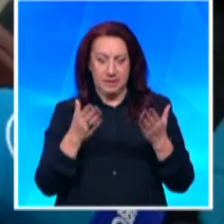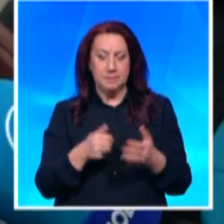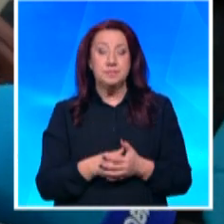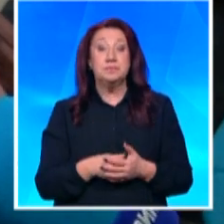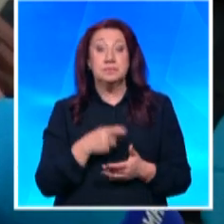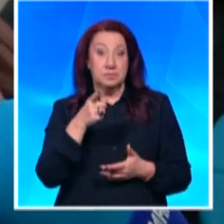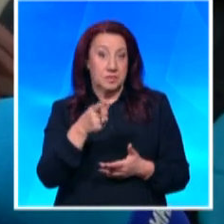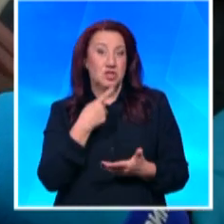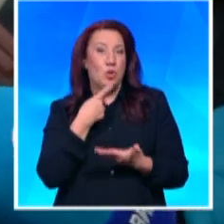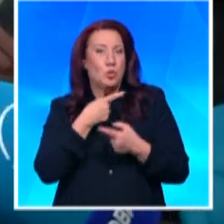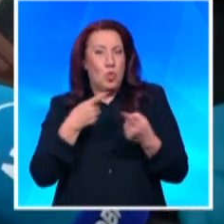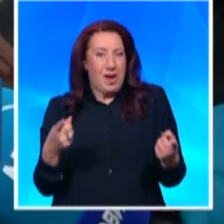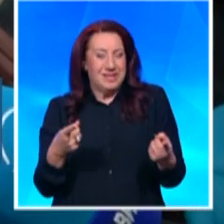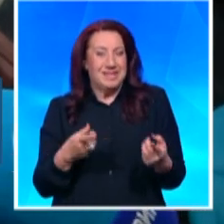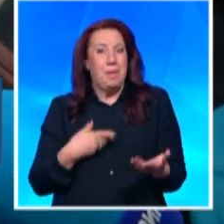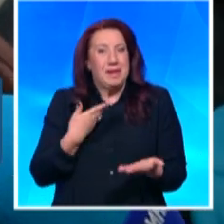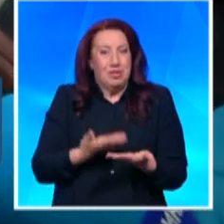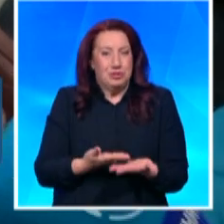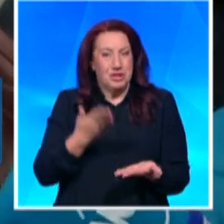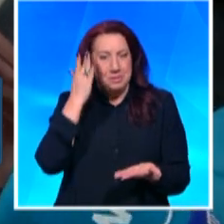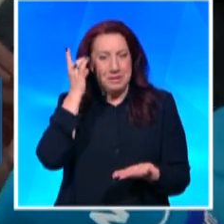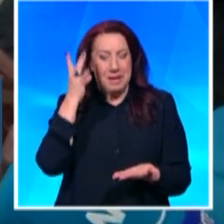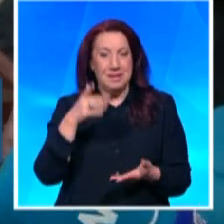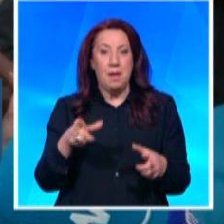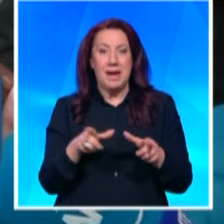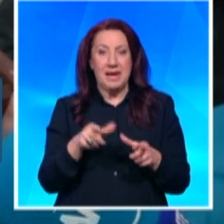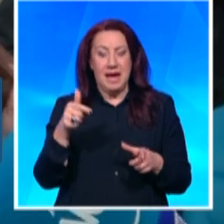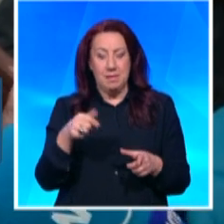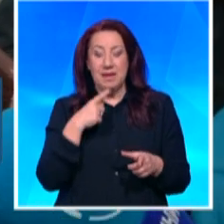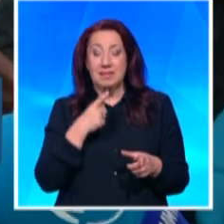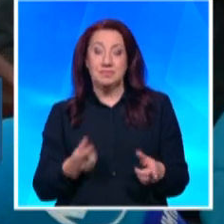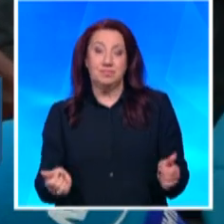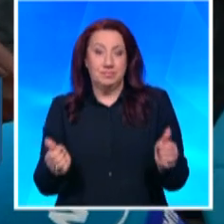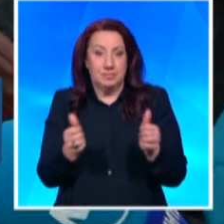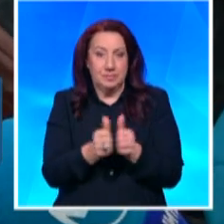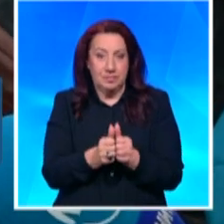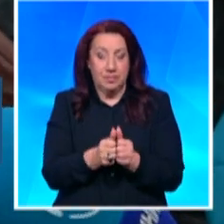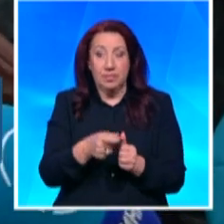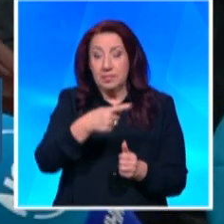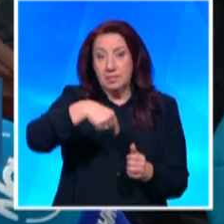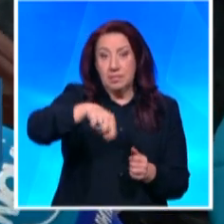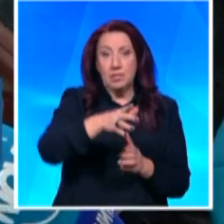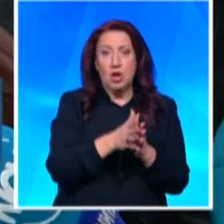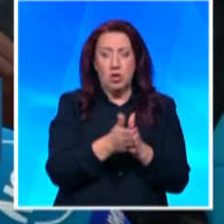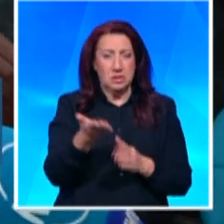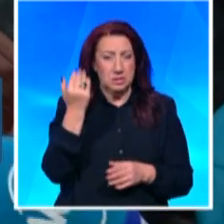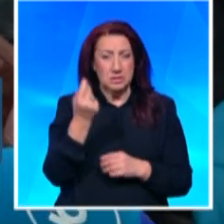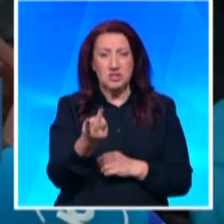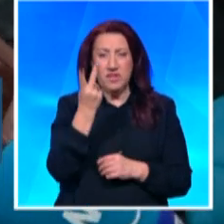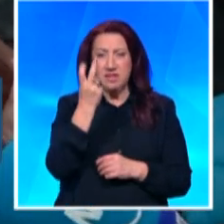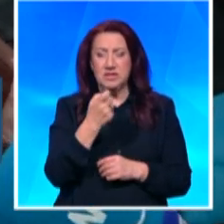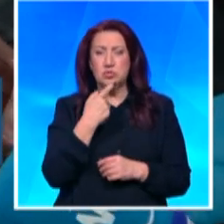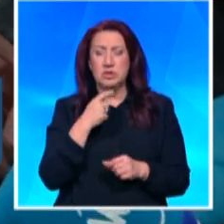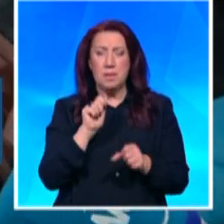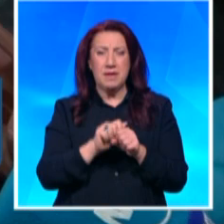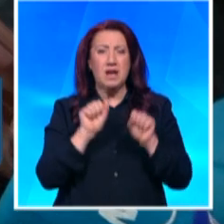Мария Габриел се присъедини към хората, които през 2020 година излезнаха на протеста с искане за оставка